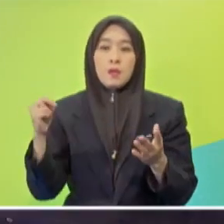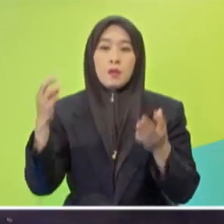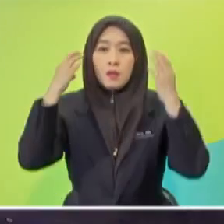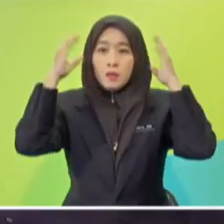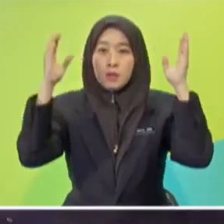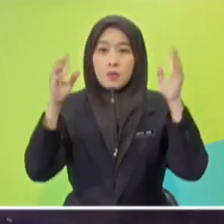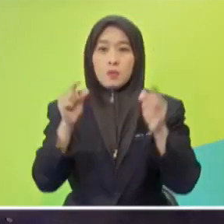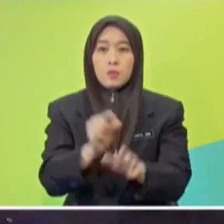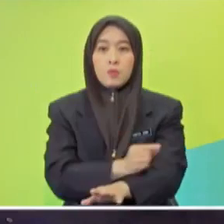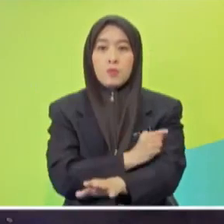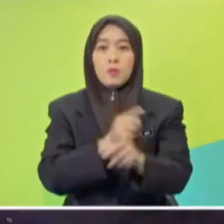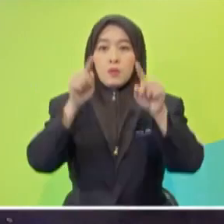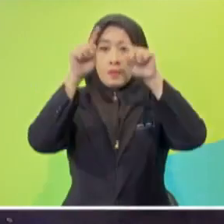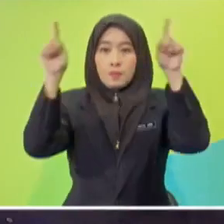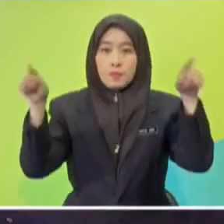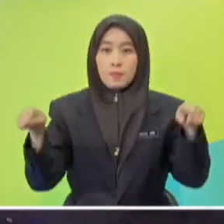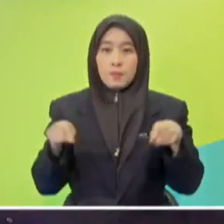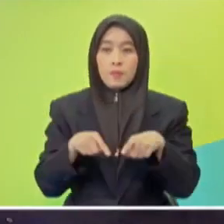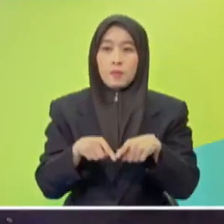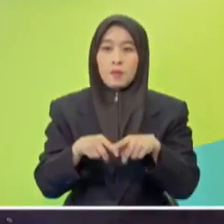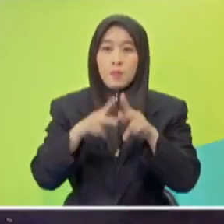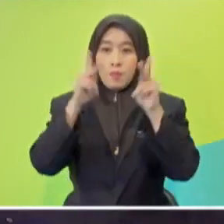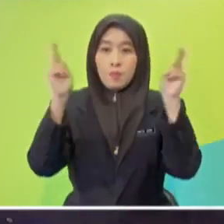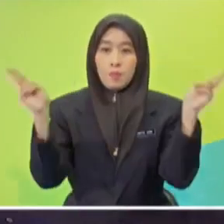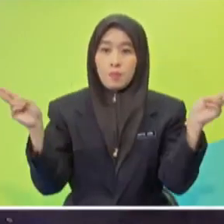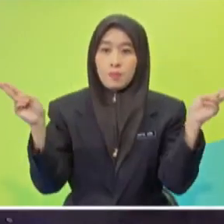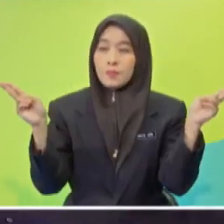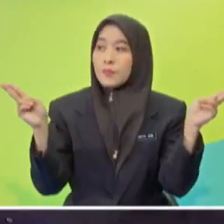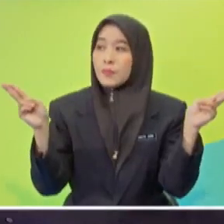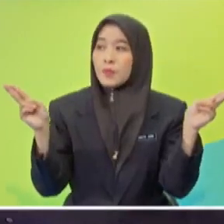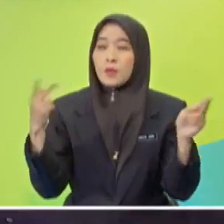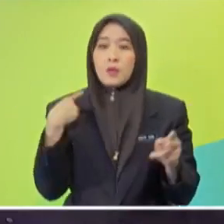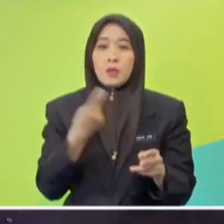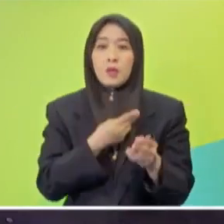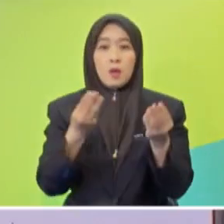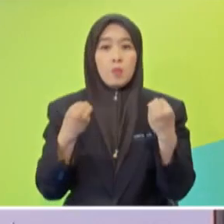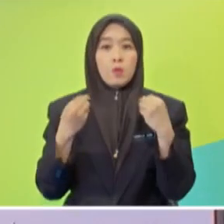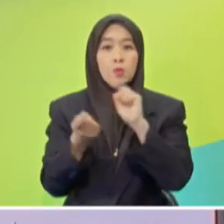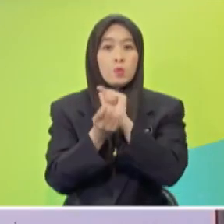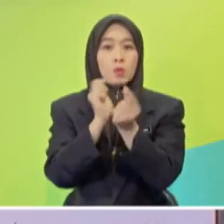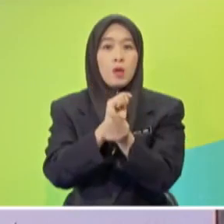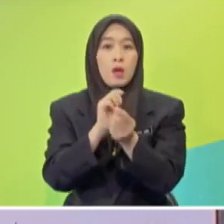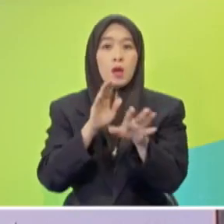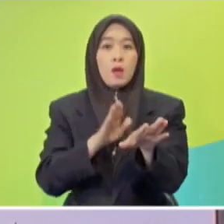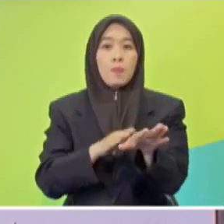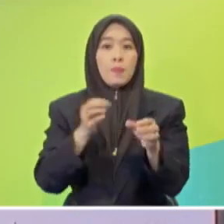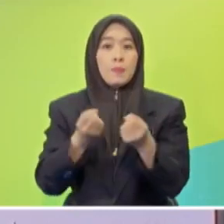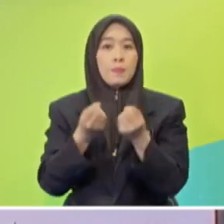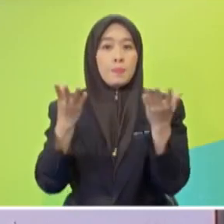oke 3200 nih kita nak tukang kepada pecahan